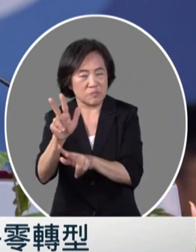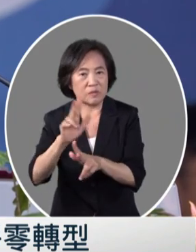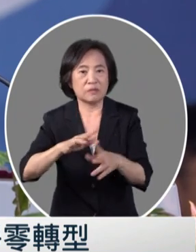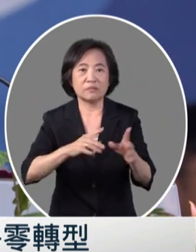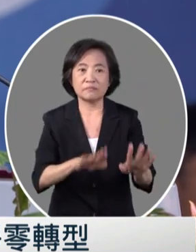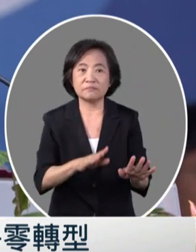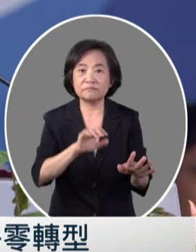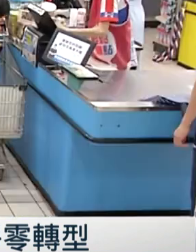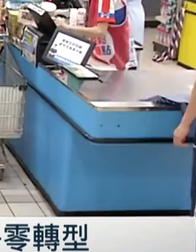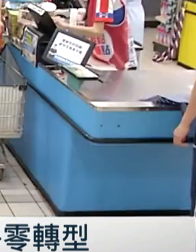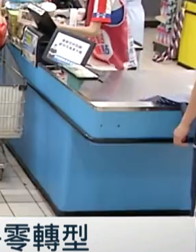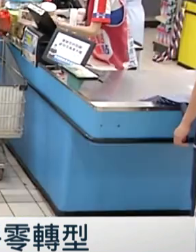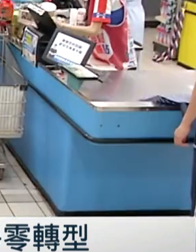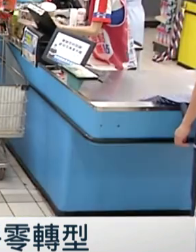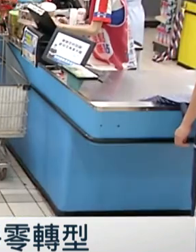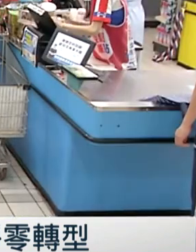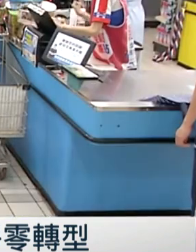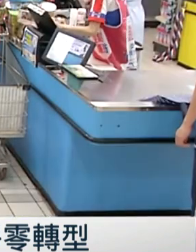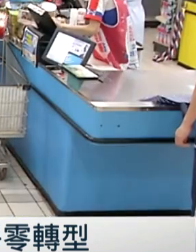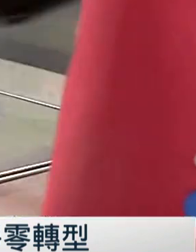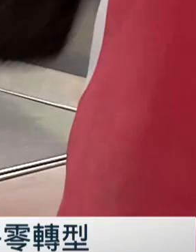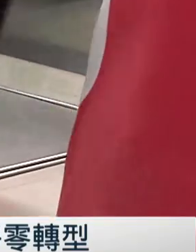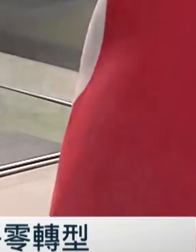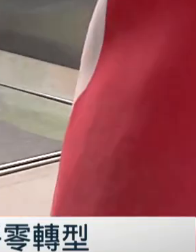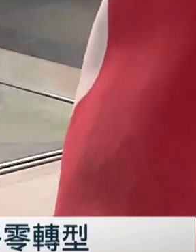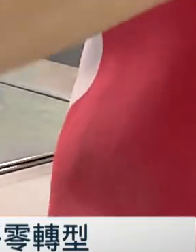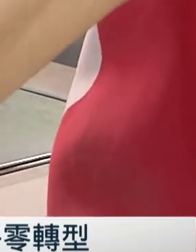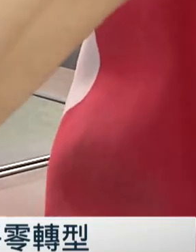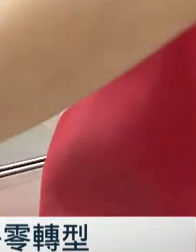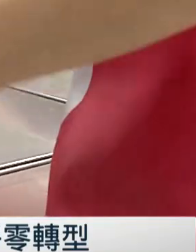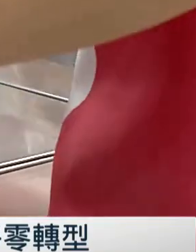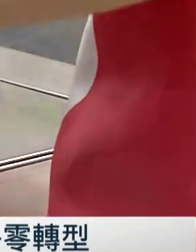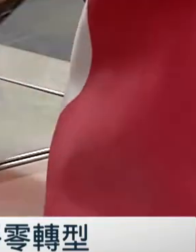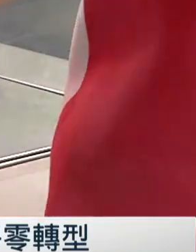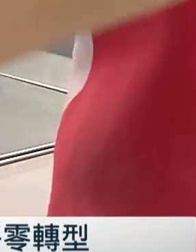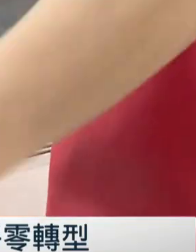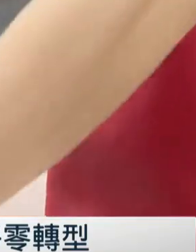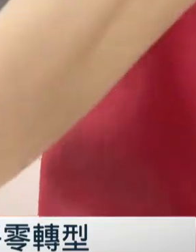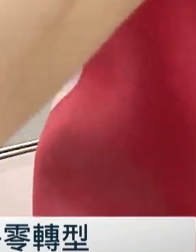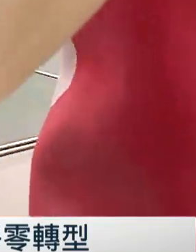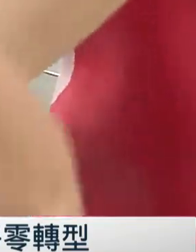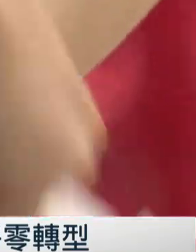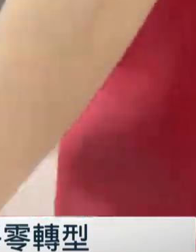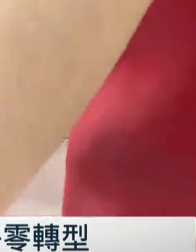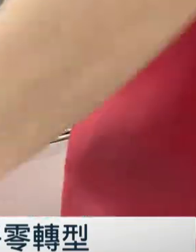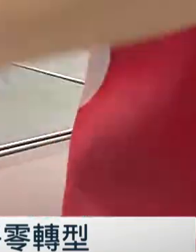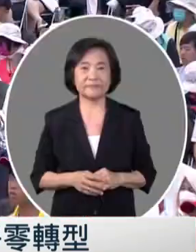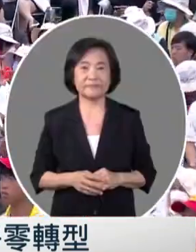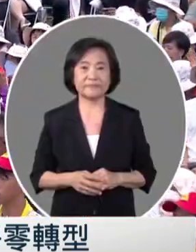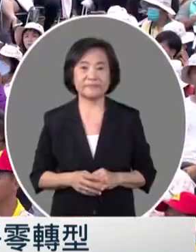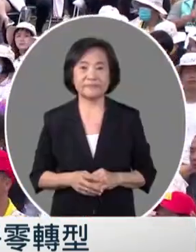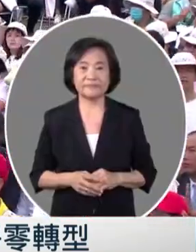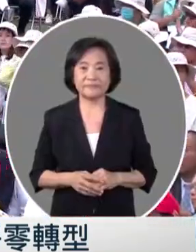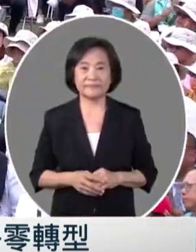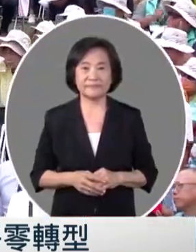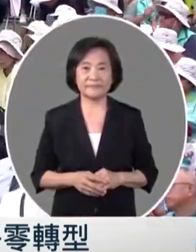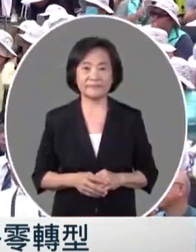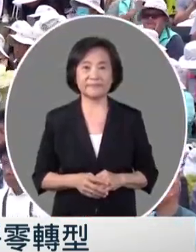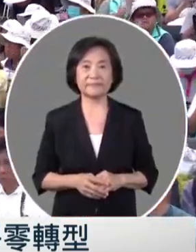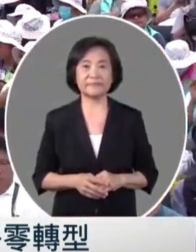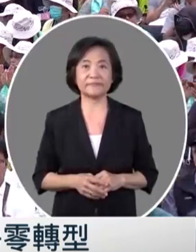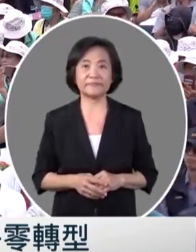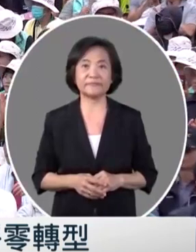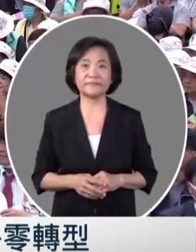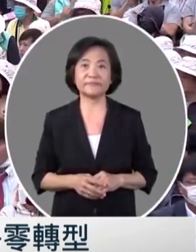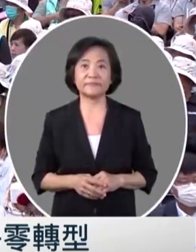2050近零转型。除此之外，在这几年饱受经济停滞以及通膨所苦的局势下，更展现出台